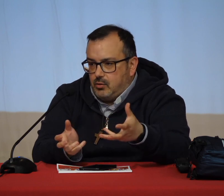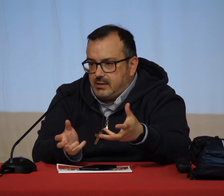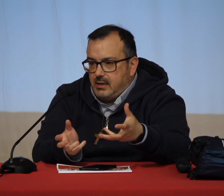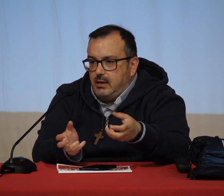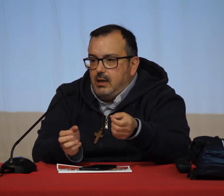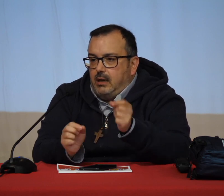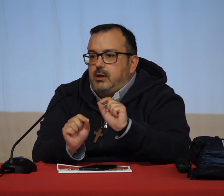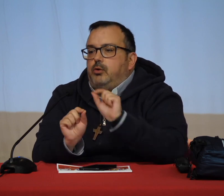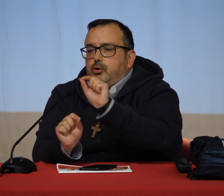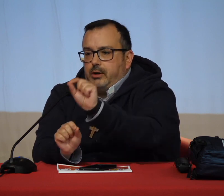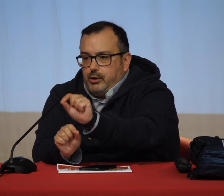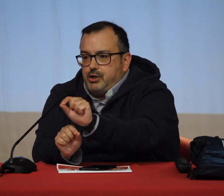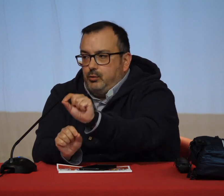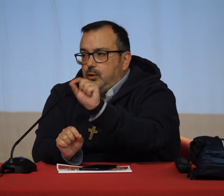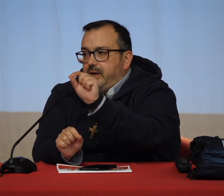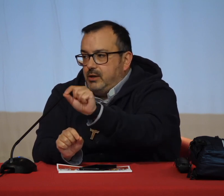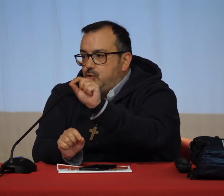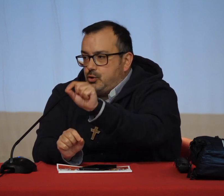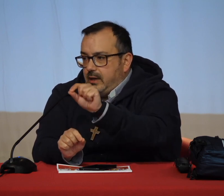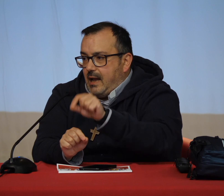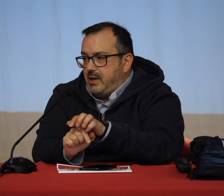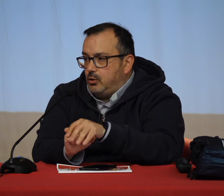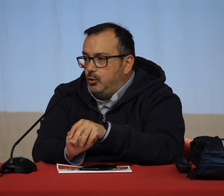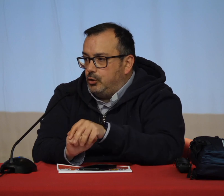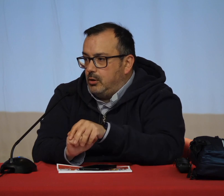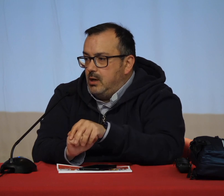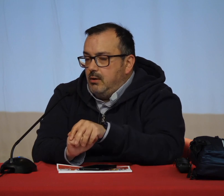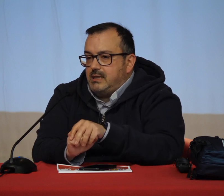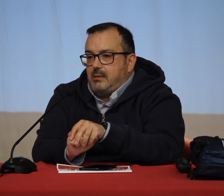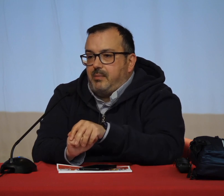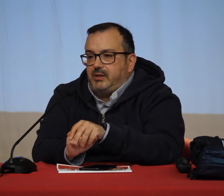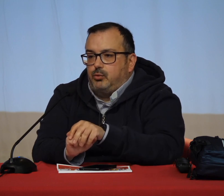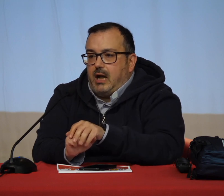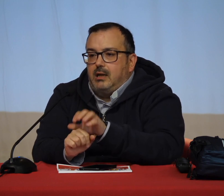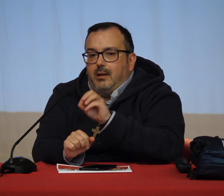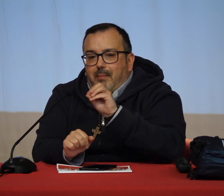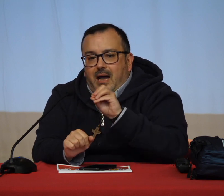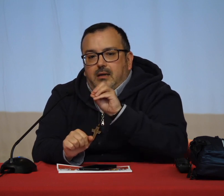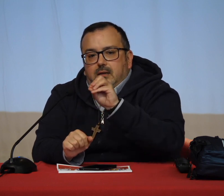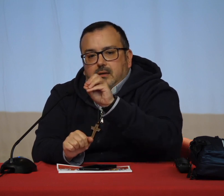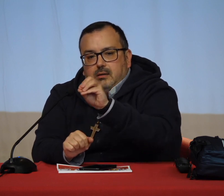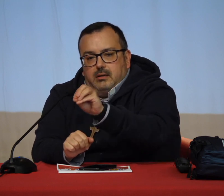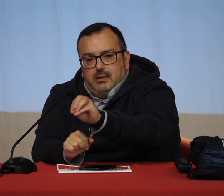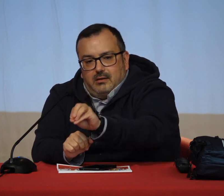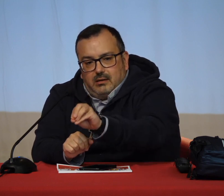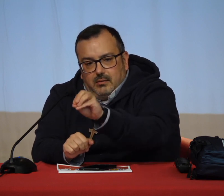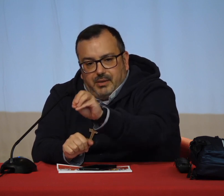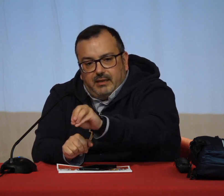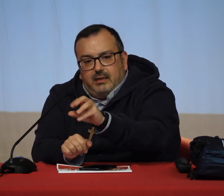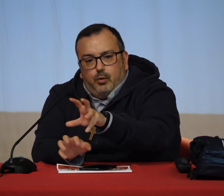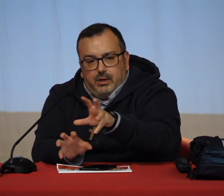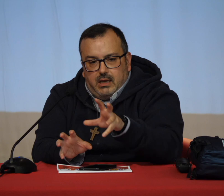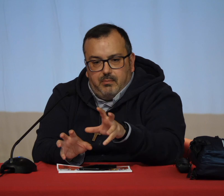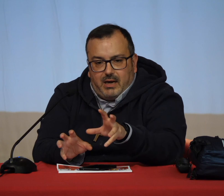tante cose allora loro hanno ricevuto perché è giusto che abbiano loro questa mappatura Ma